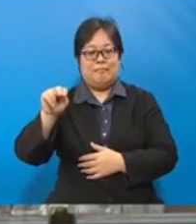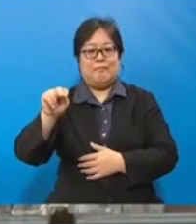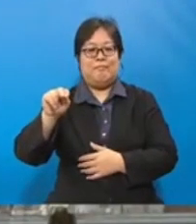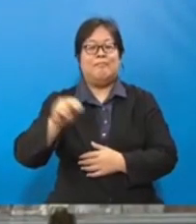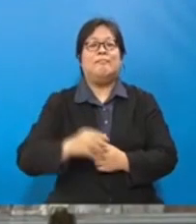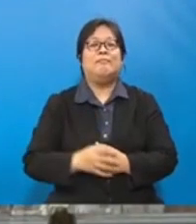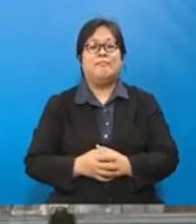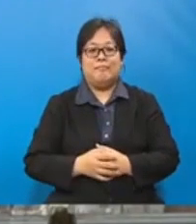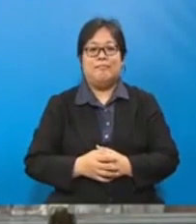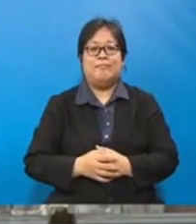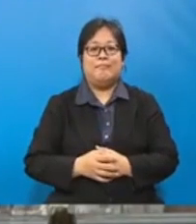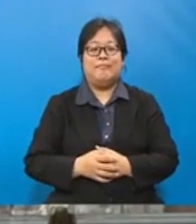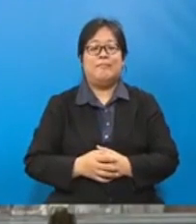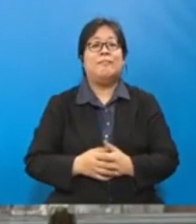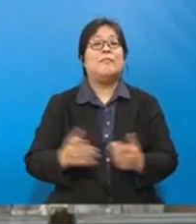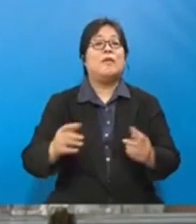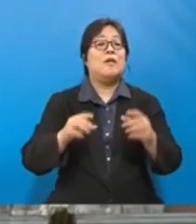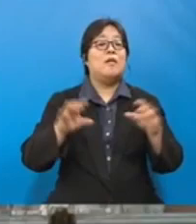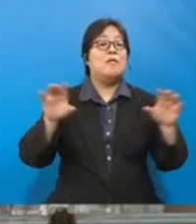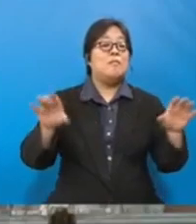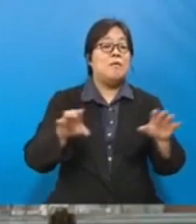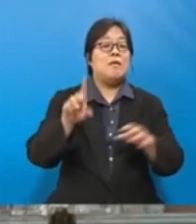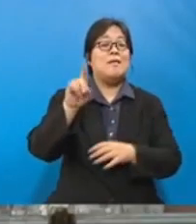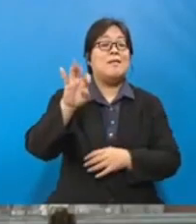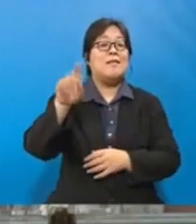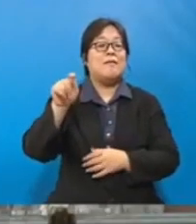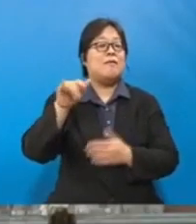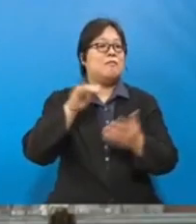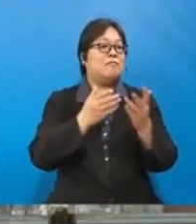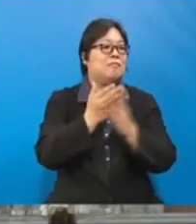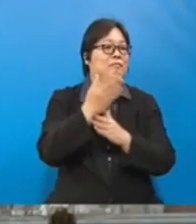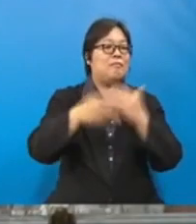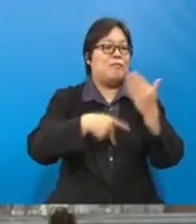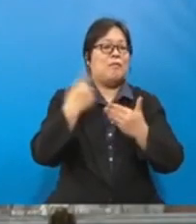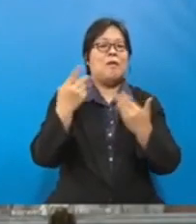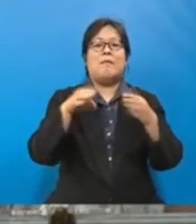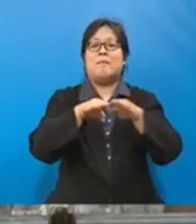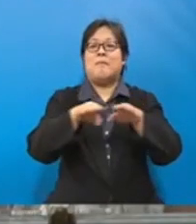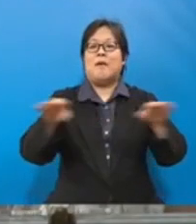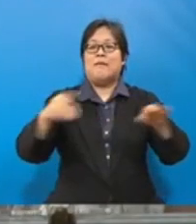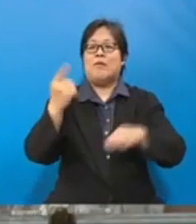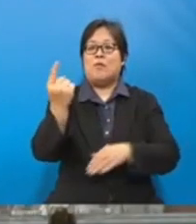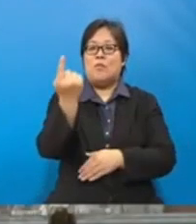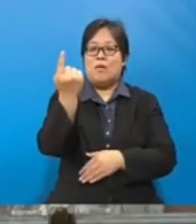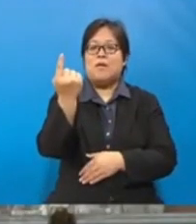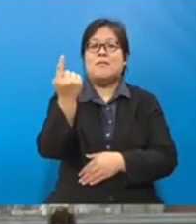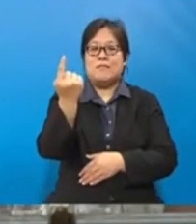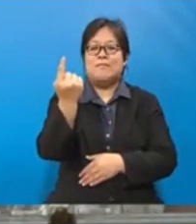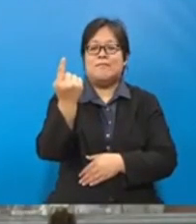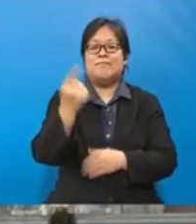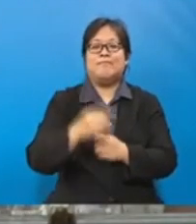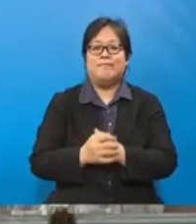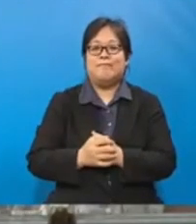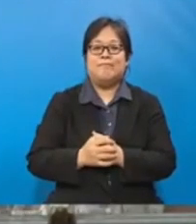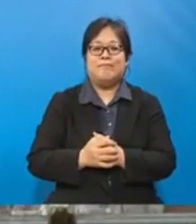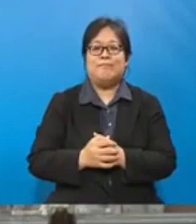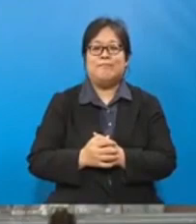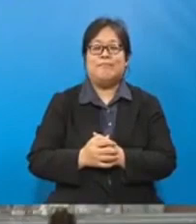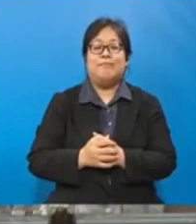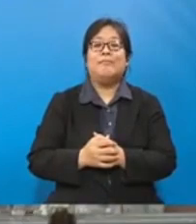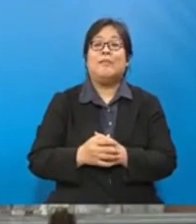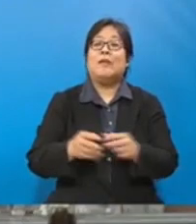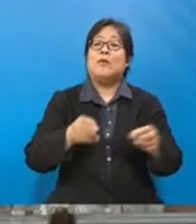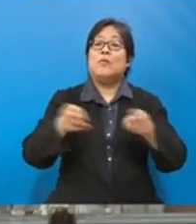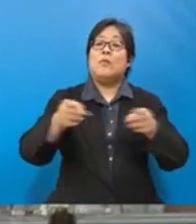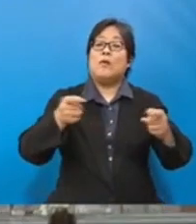ijinkan presiden negara pelaksanaan desa adalah melalui pembangunan satu platform tunggal atau dengan single platform